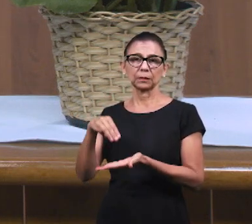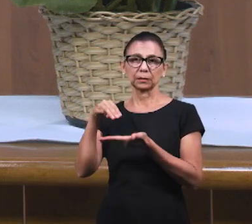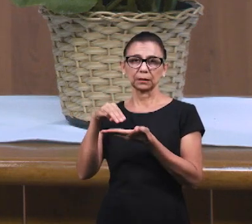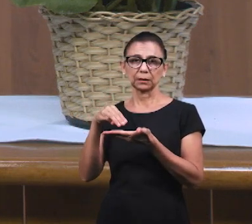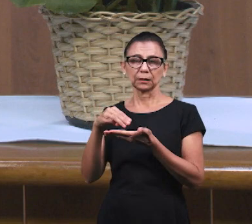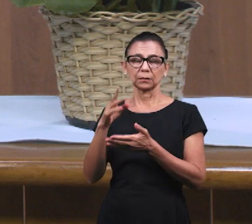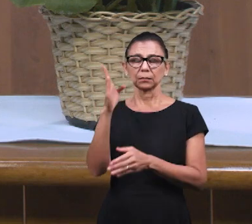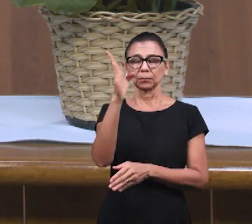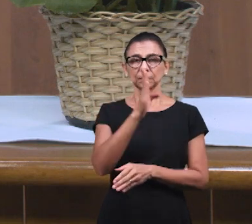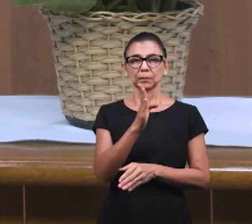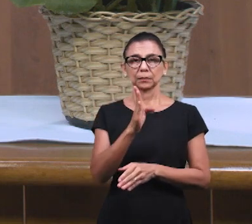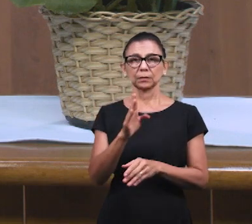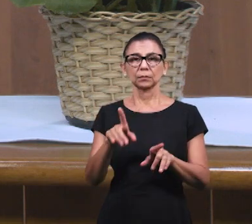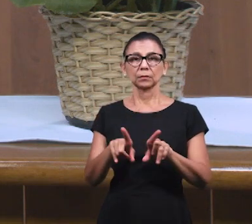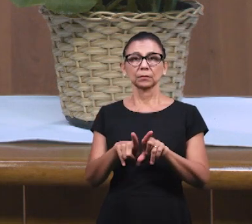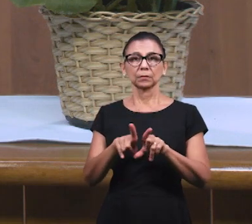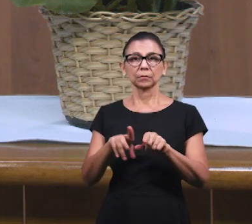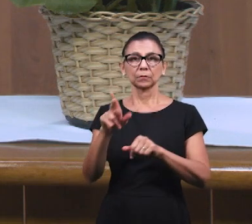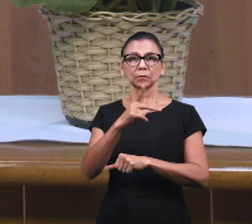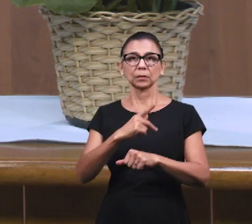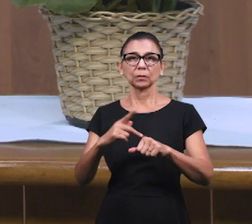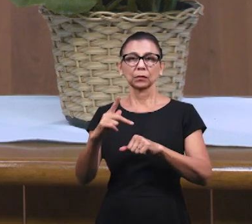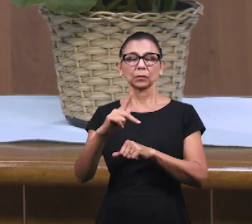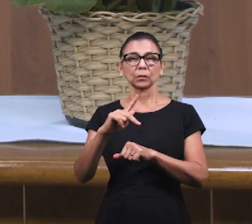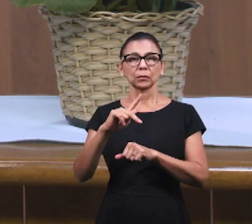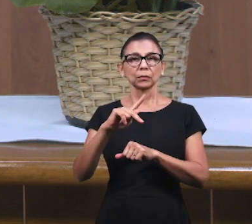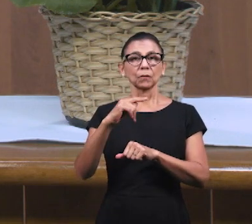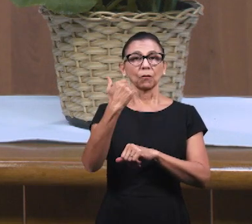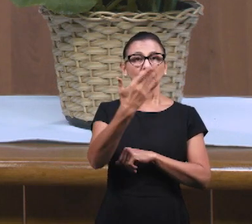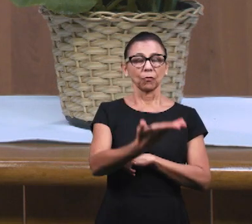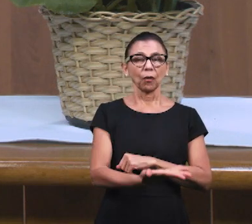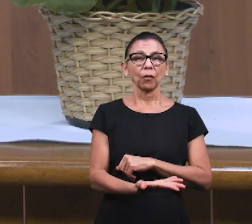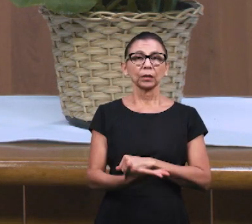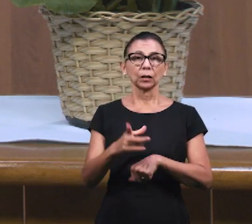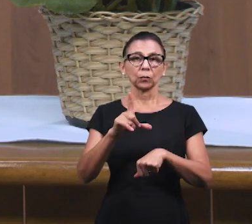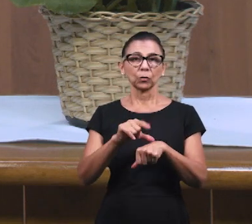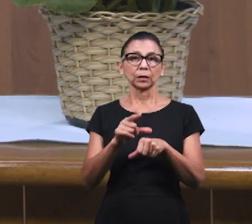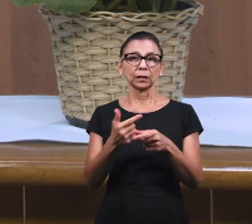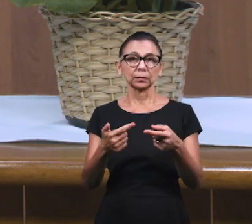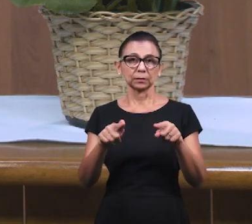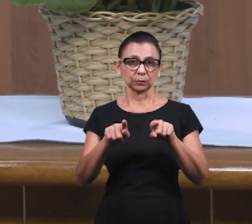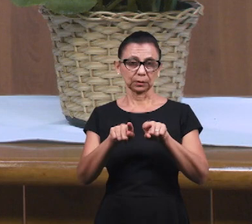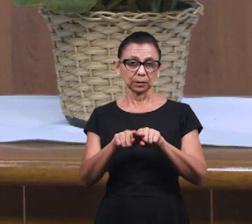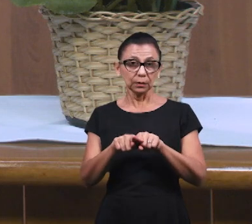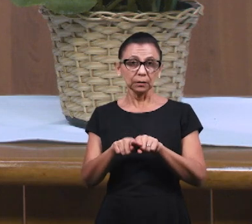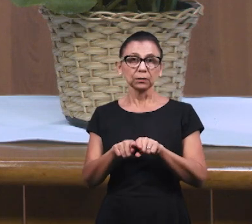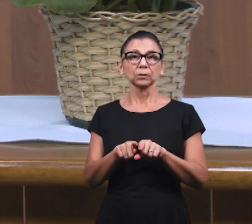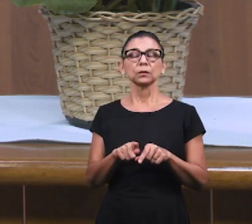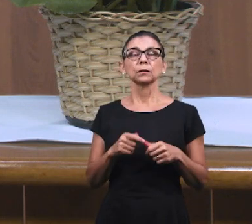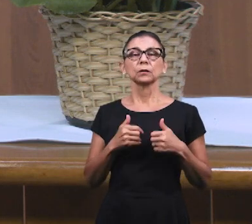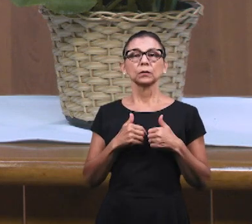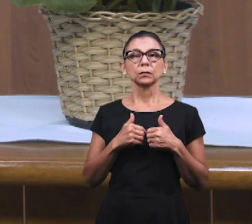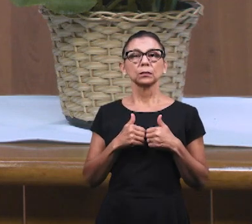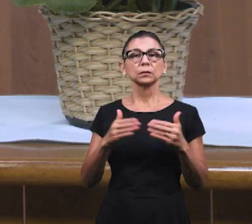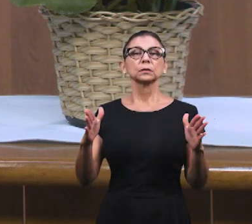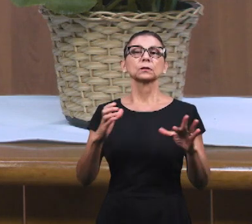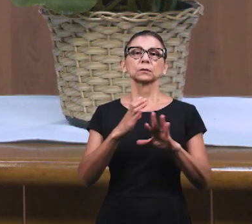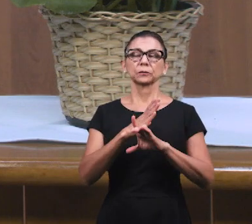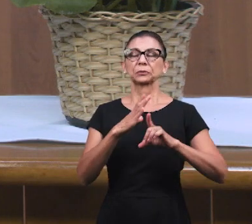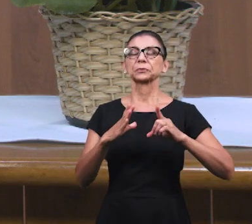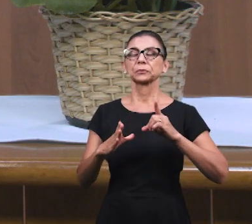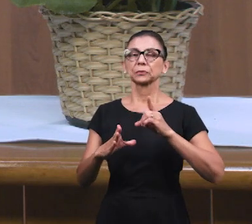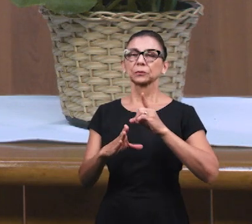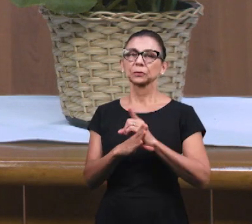chrétienne Maranatha de tout le Brésil et aussi à l'étranger, dans le même fuseau horaire. Nous commençons aussi le culte,